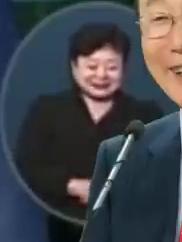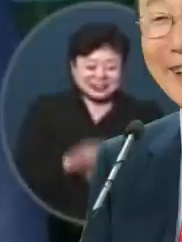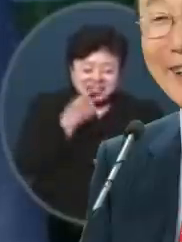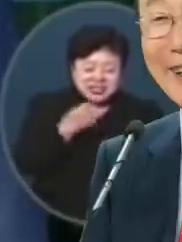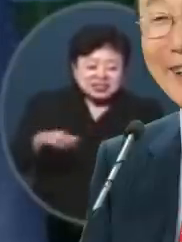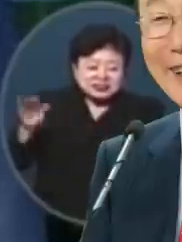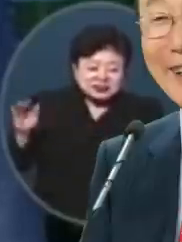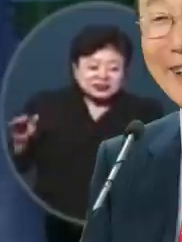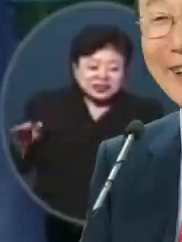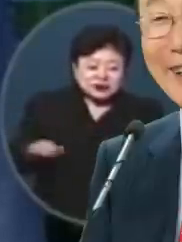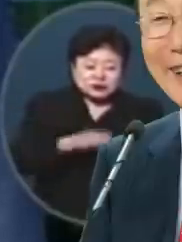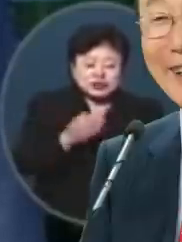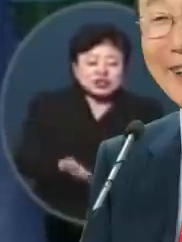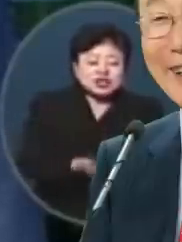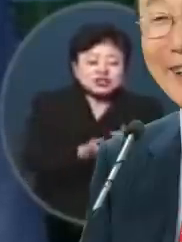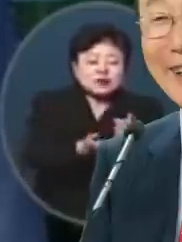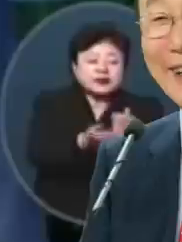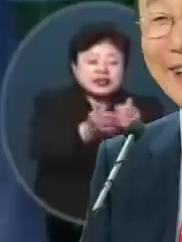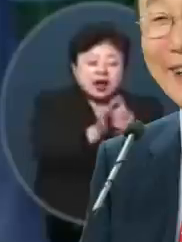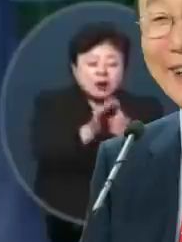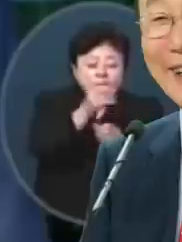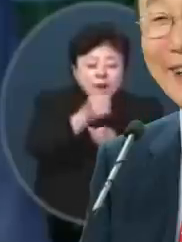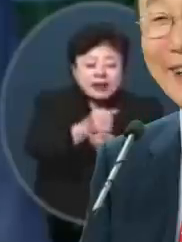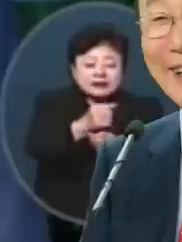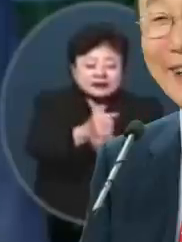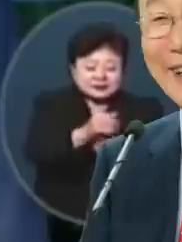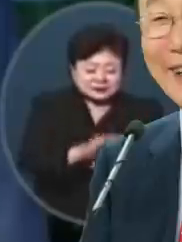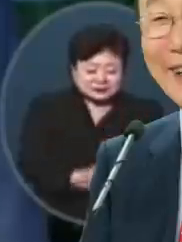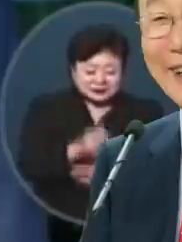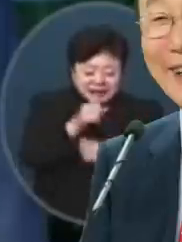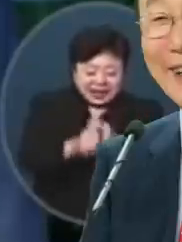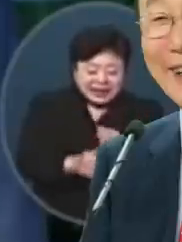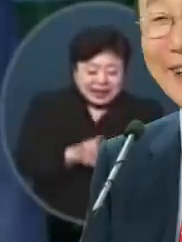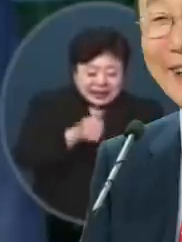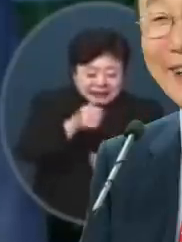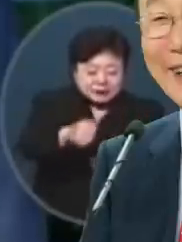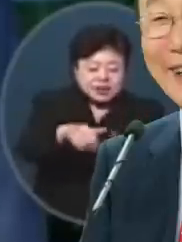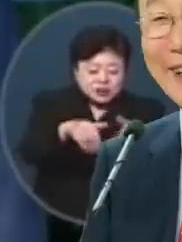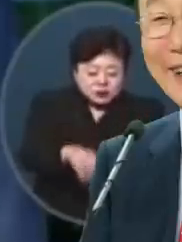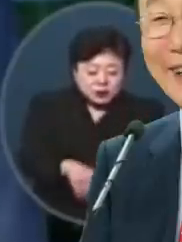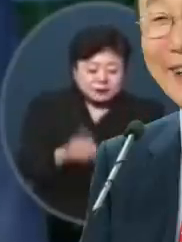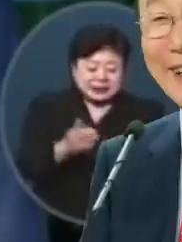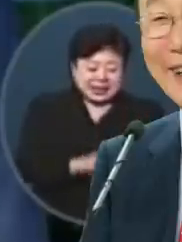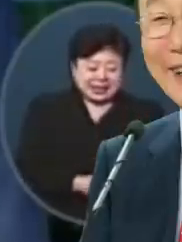천사들은 우리 섬기라고 만든 하나님의 심부름꾼인 것입니다.